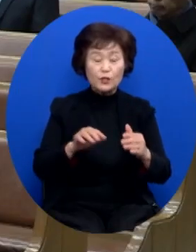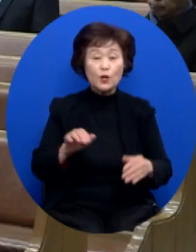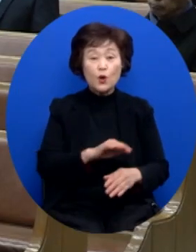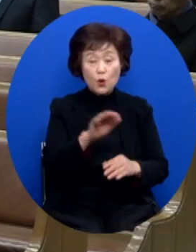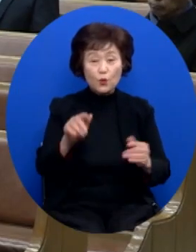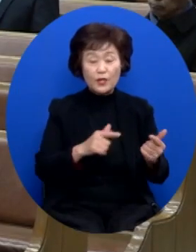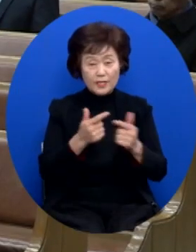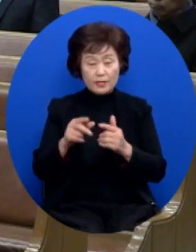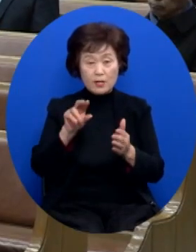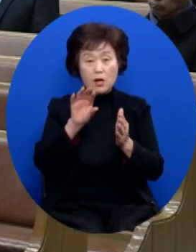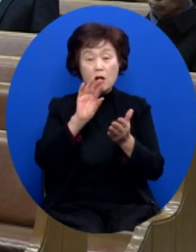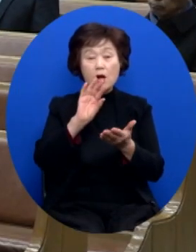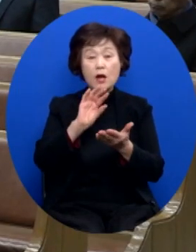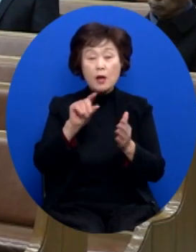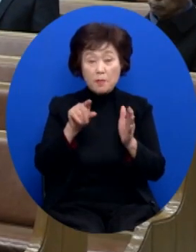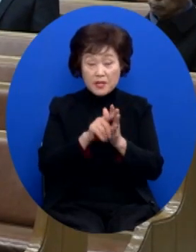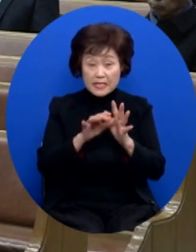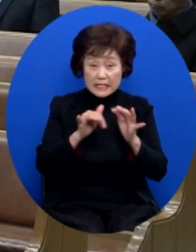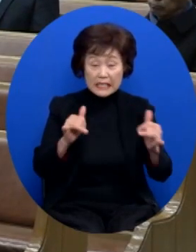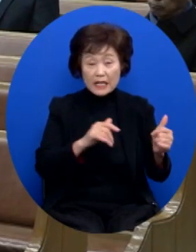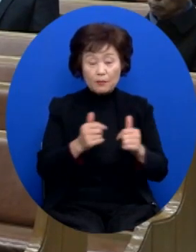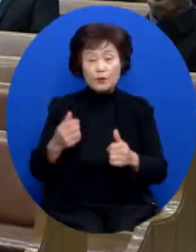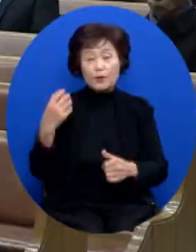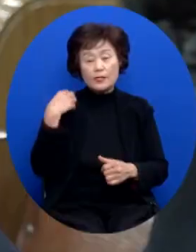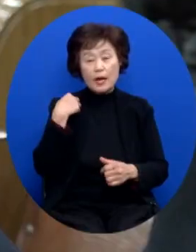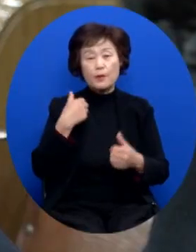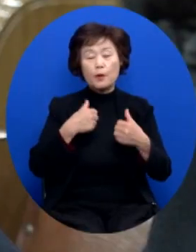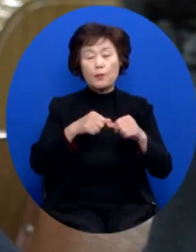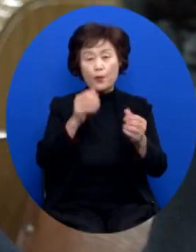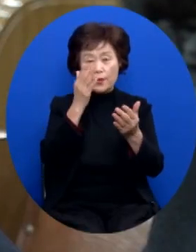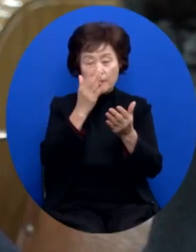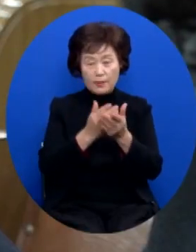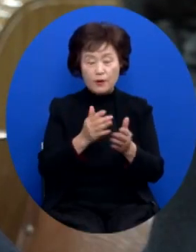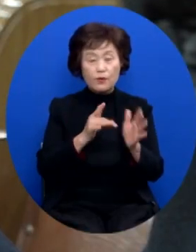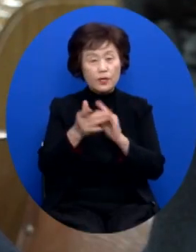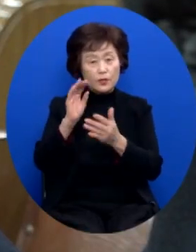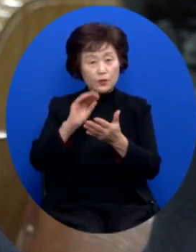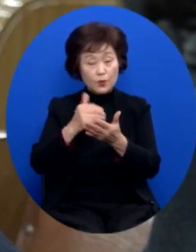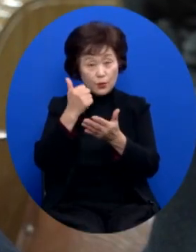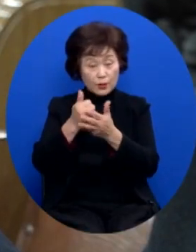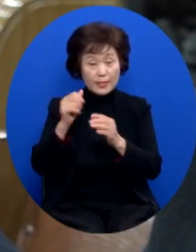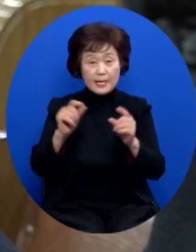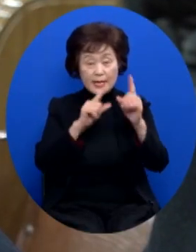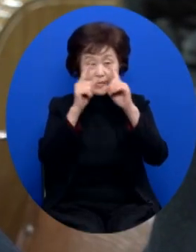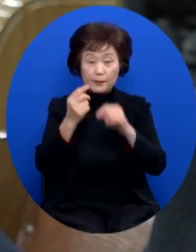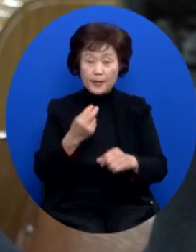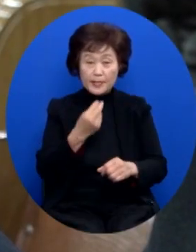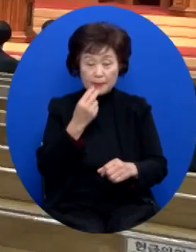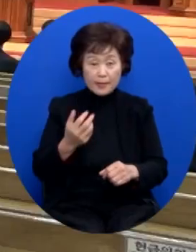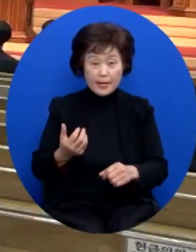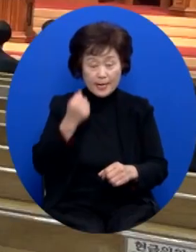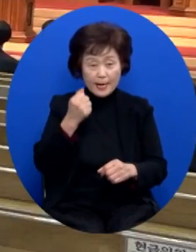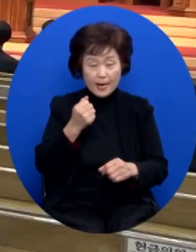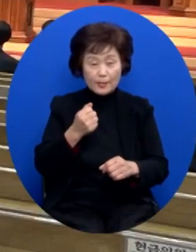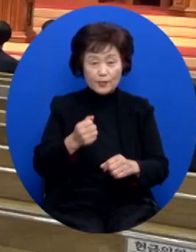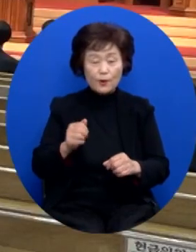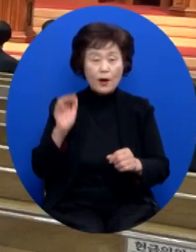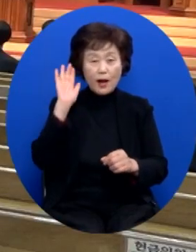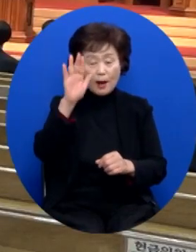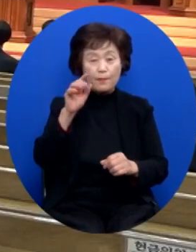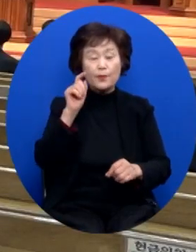그리스도인으로서 사명을 포기해서는 안 된다며 예수 그리스도의 삶과 생명의 비전을 품고 힘차게 나아가자고